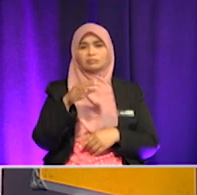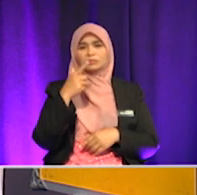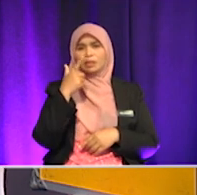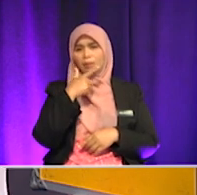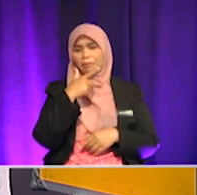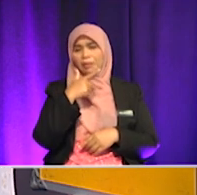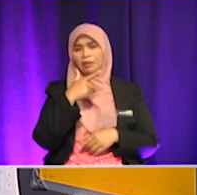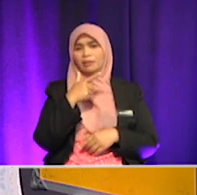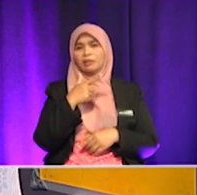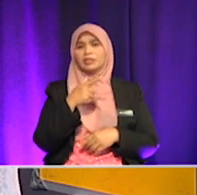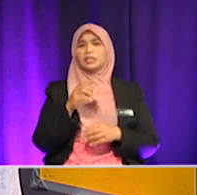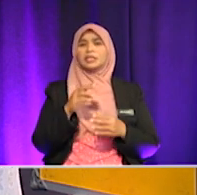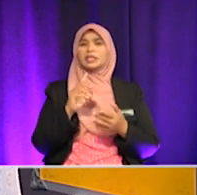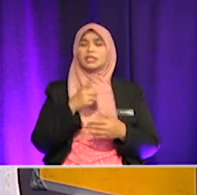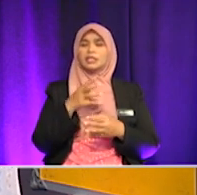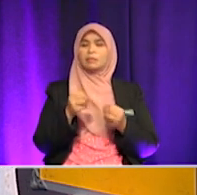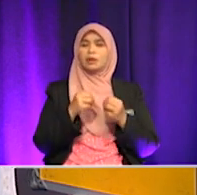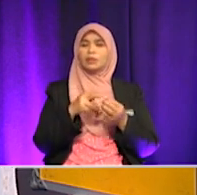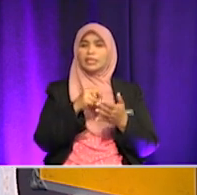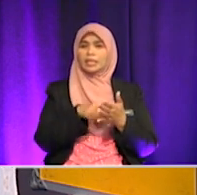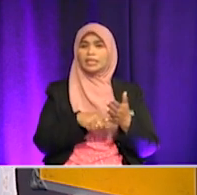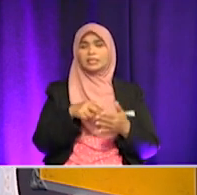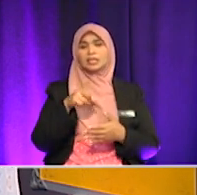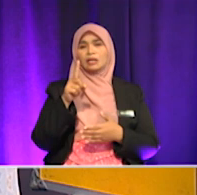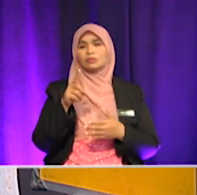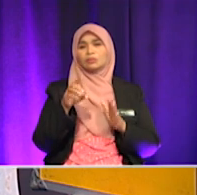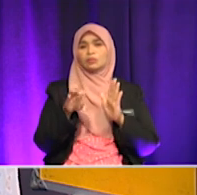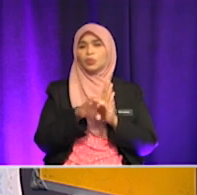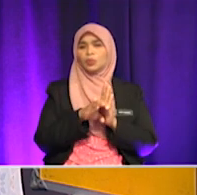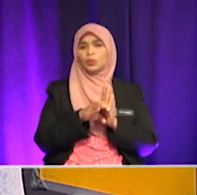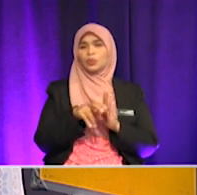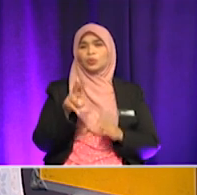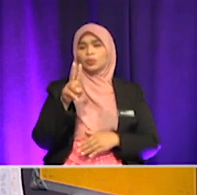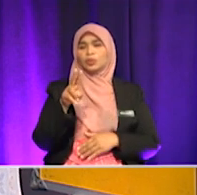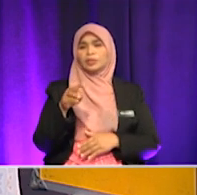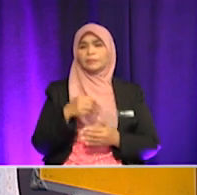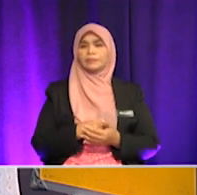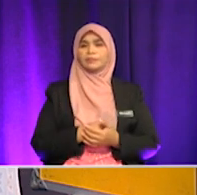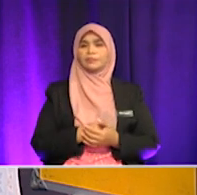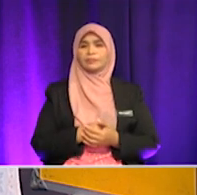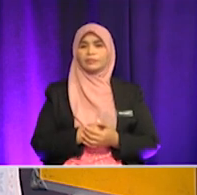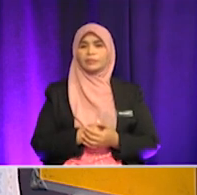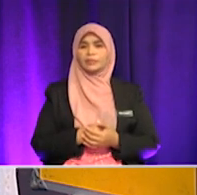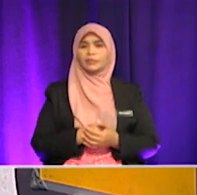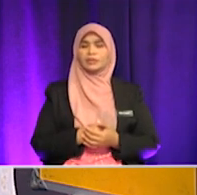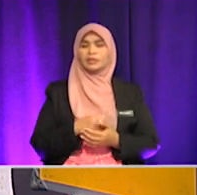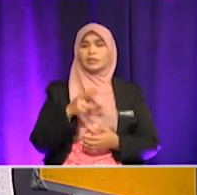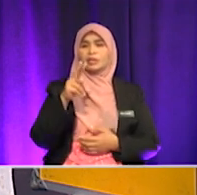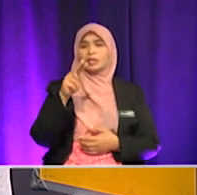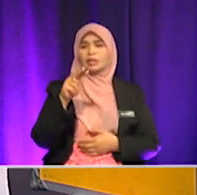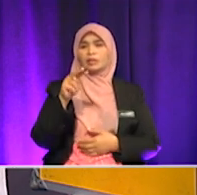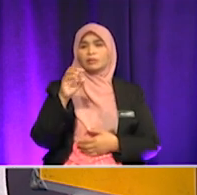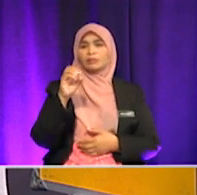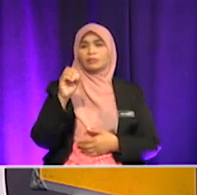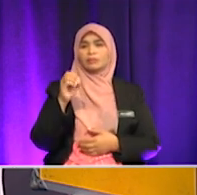nak. Kita nak hanya nilai satu saja. Kalau dekat situ M, kalau dalam matematik kalau kita letak M tunggal, okey,